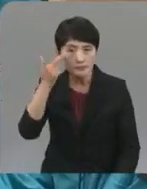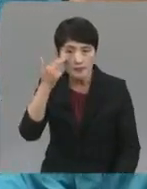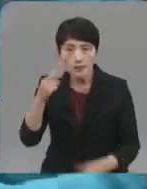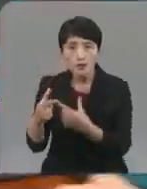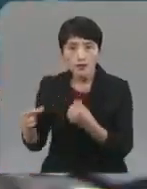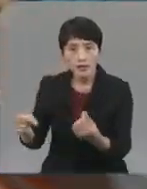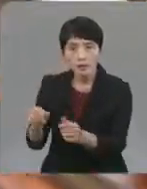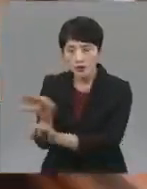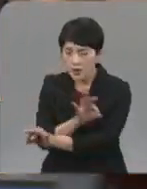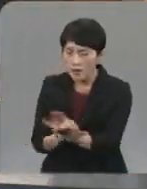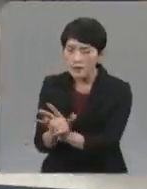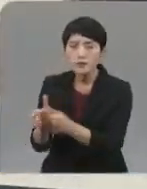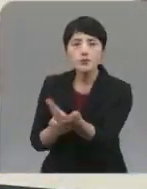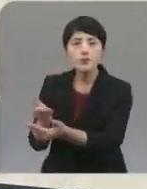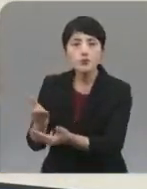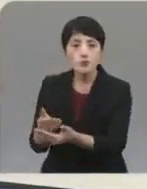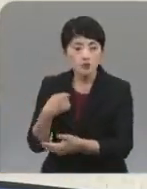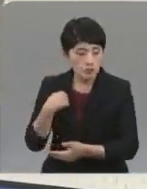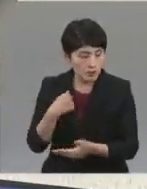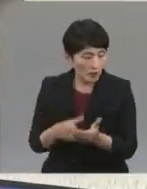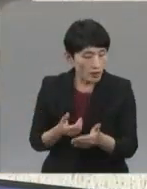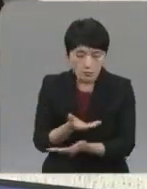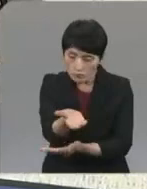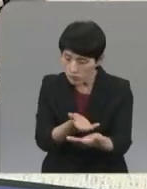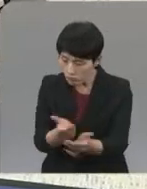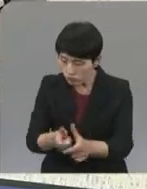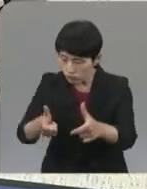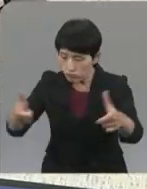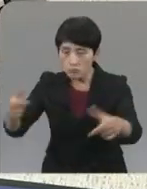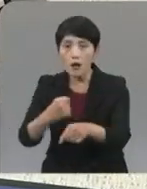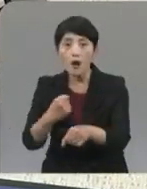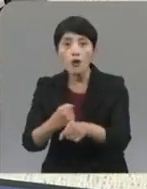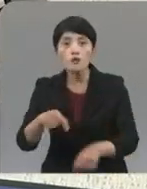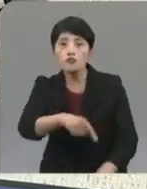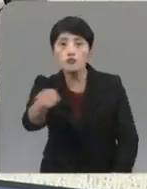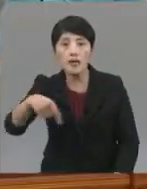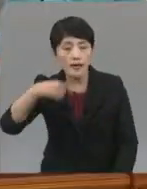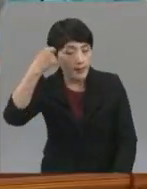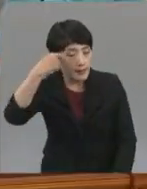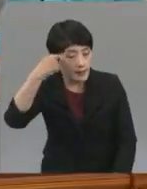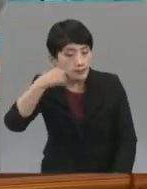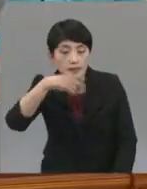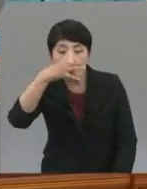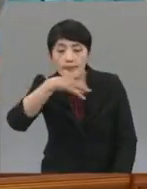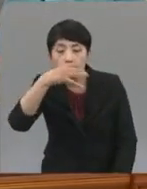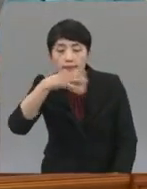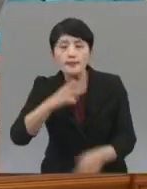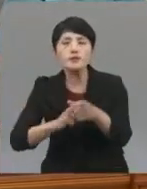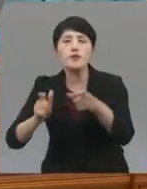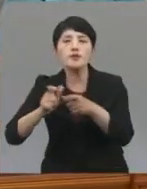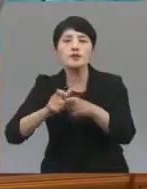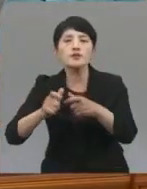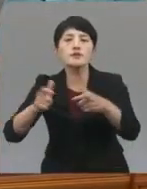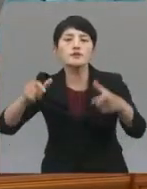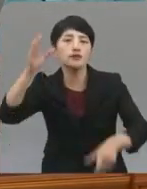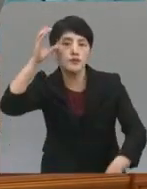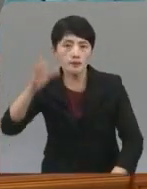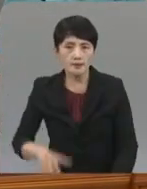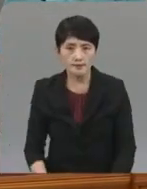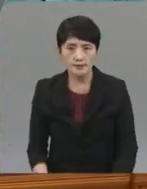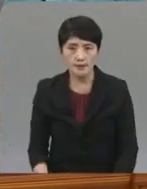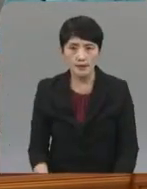Республика Корея США и Япония соединят системы раннего предупреждения о сбоях в цепочках